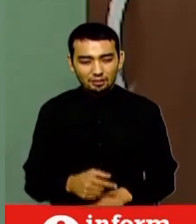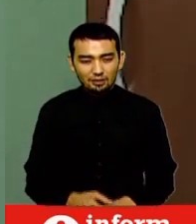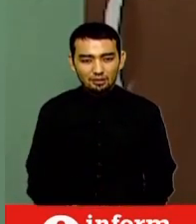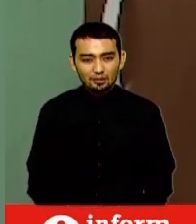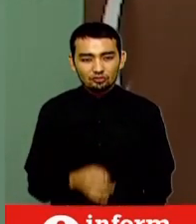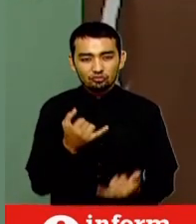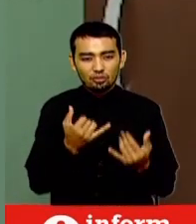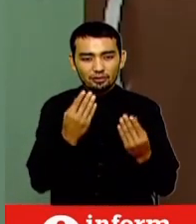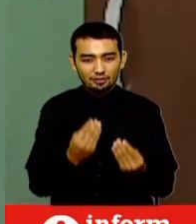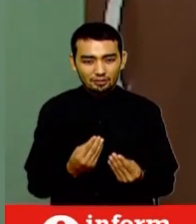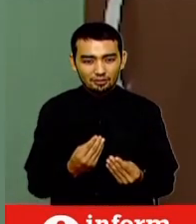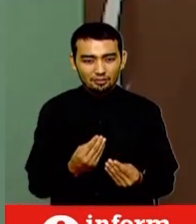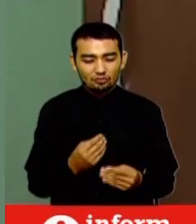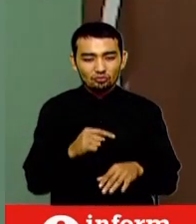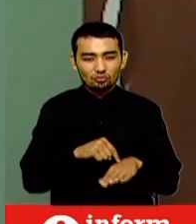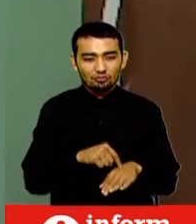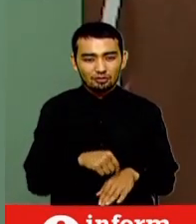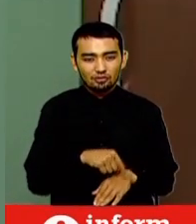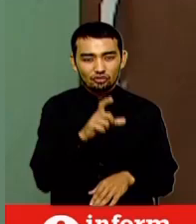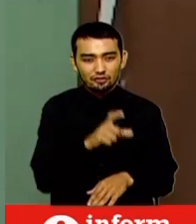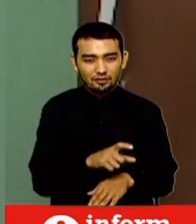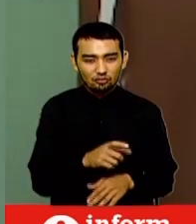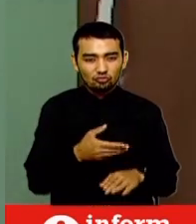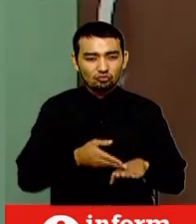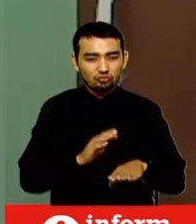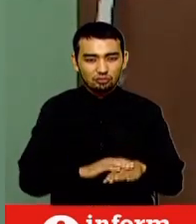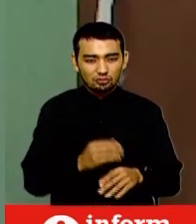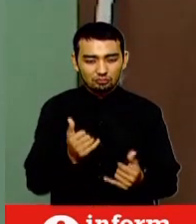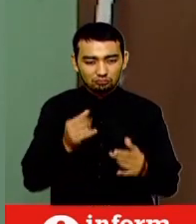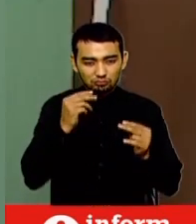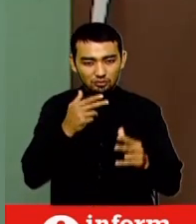На сегодняшний день состояние пациента остается крайне тяжелым.